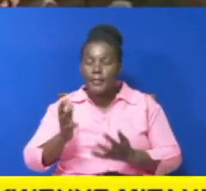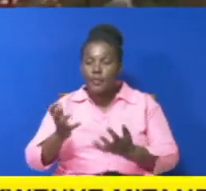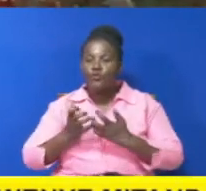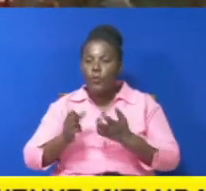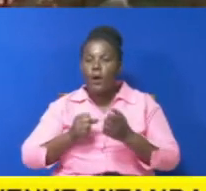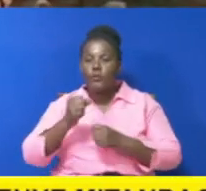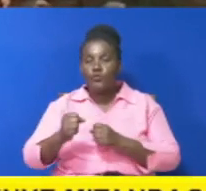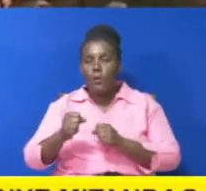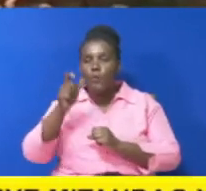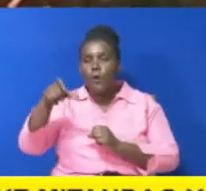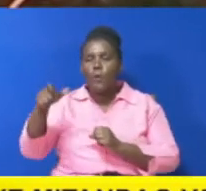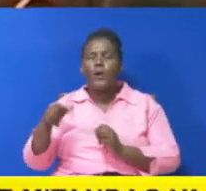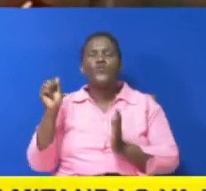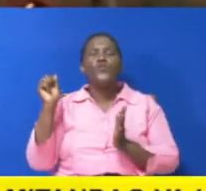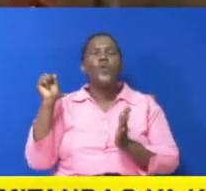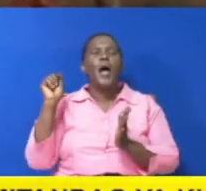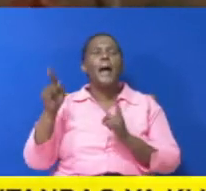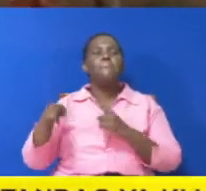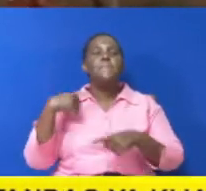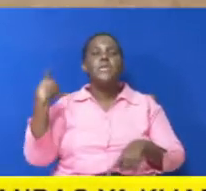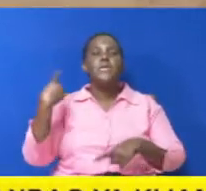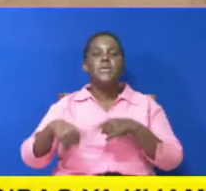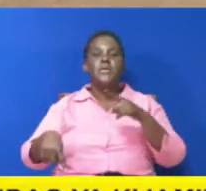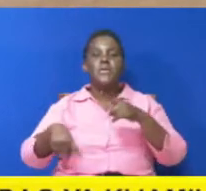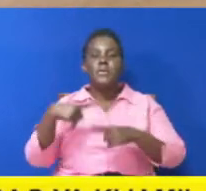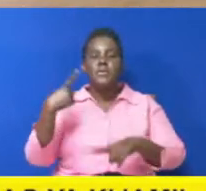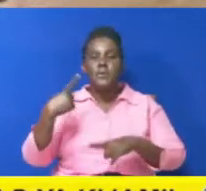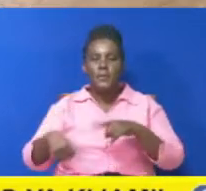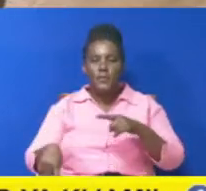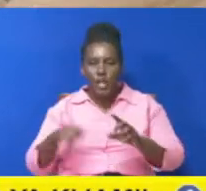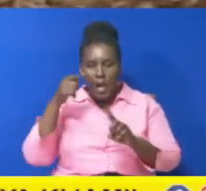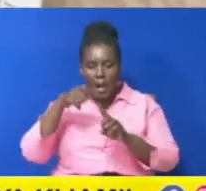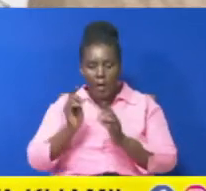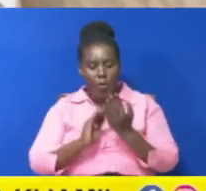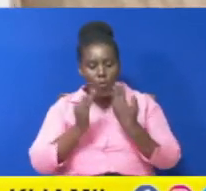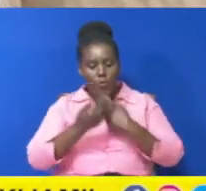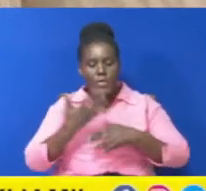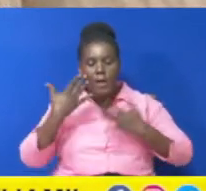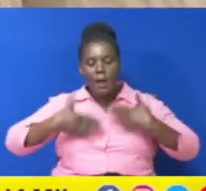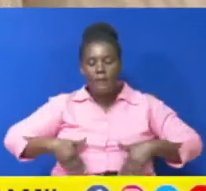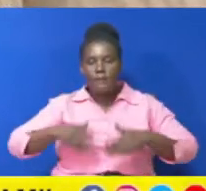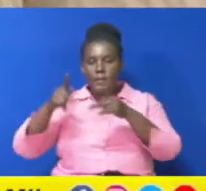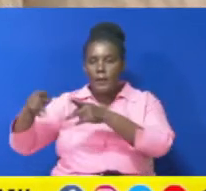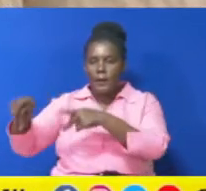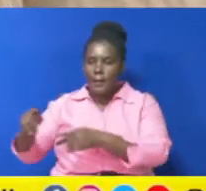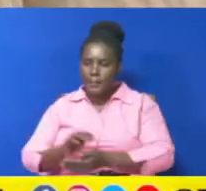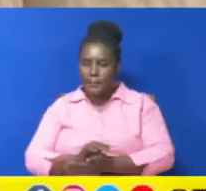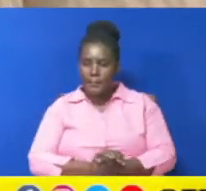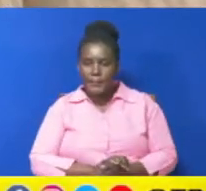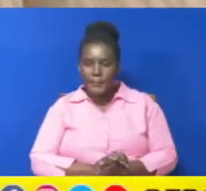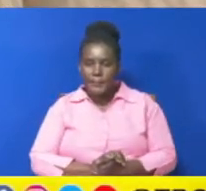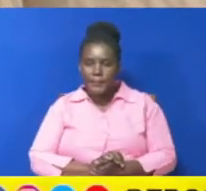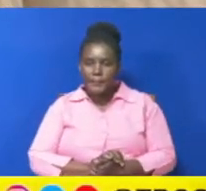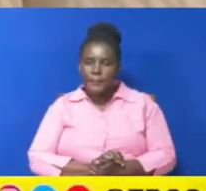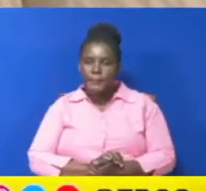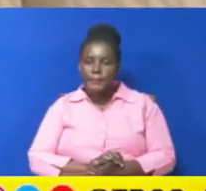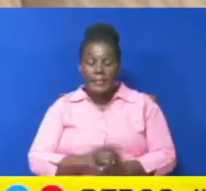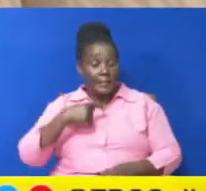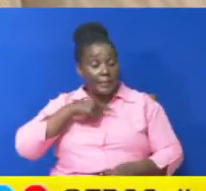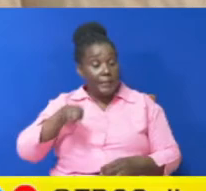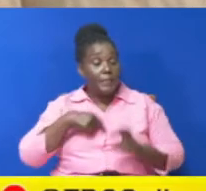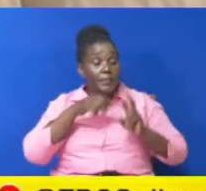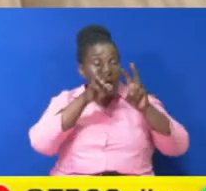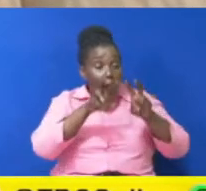hiyo kwenye makazi ya watu baada ya marufuku hiyo kwa ustawi wa afya za wananchi. Kita